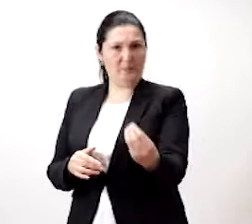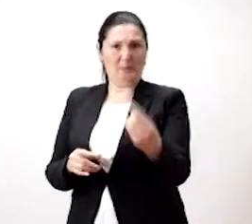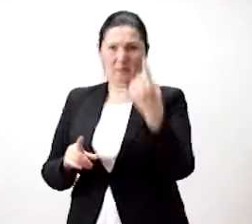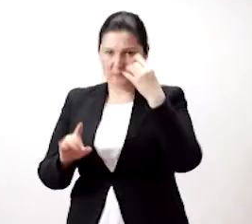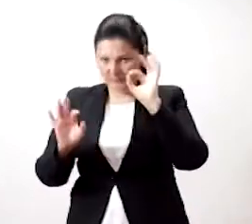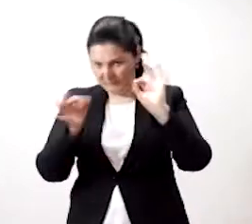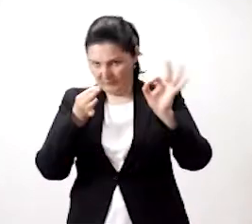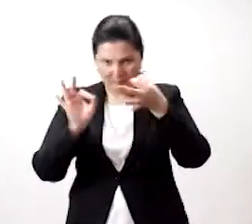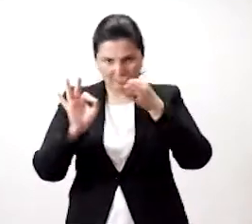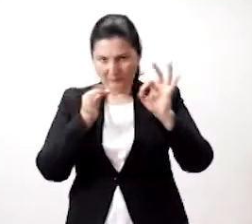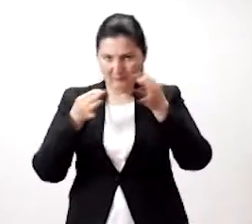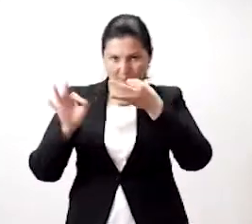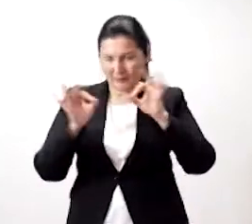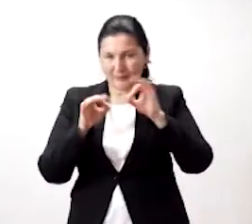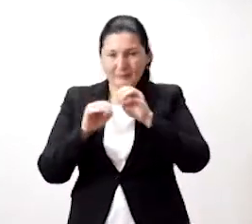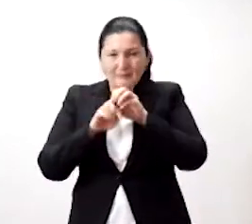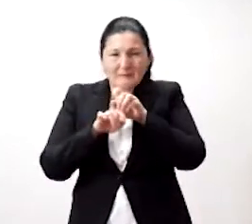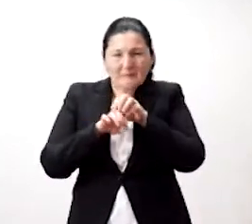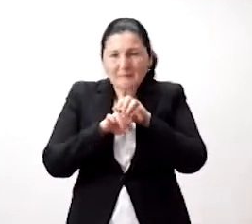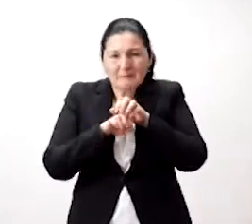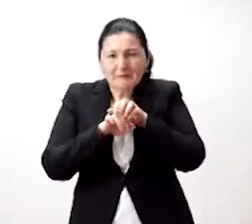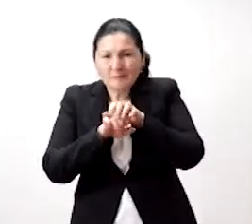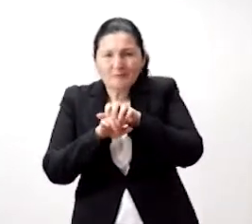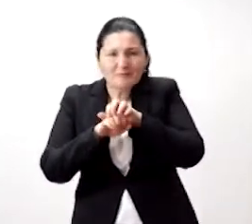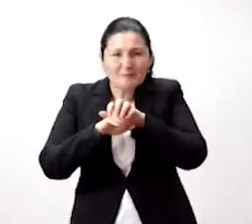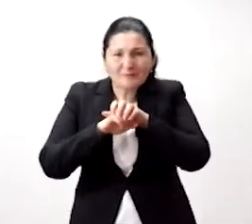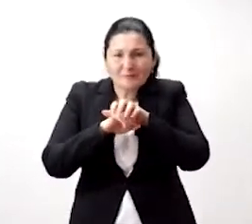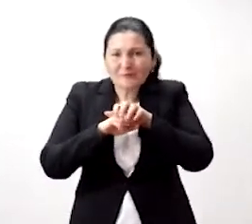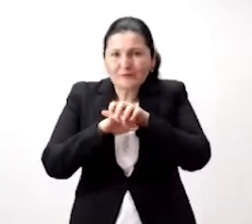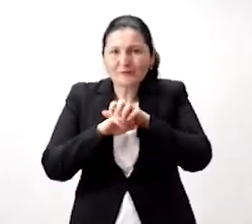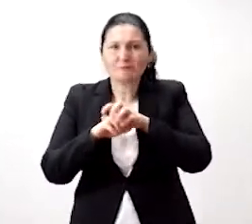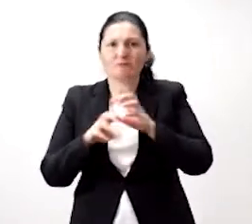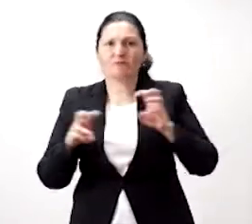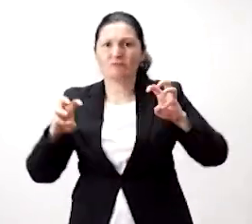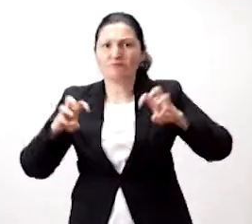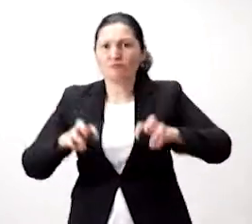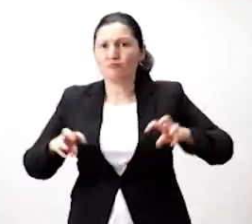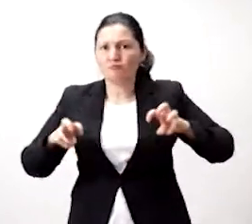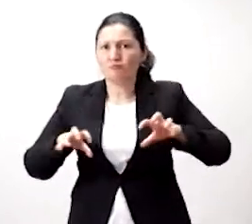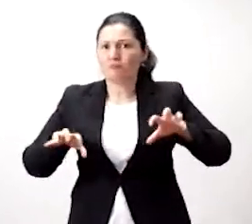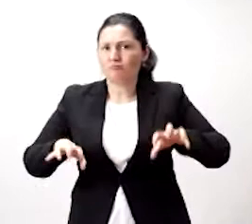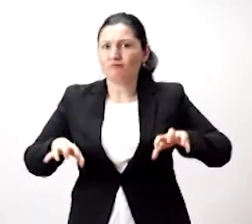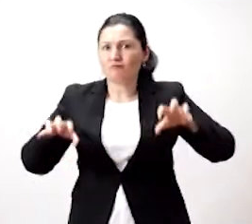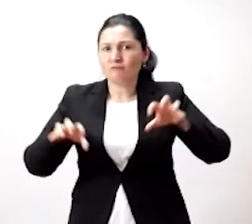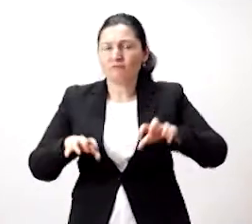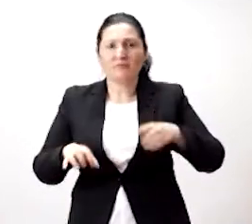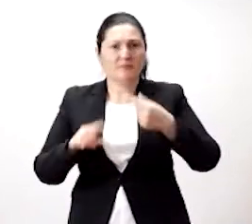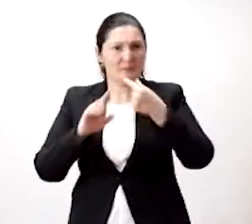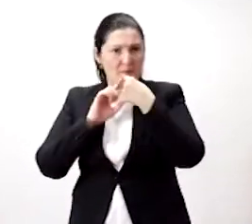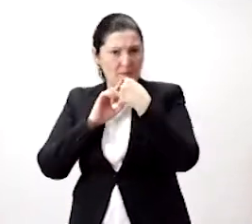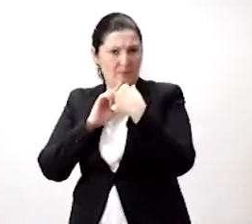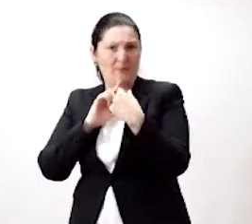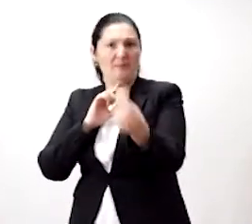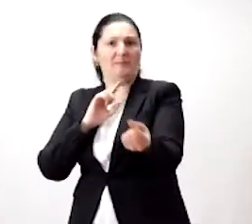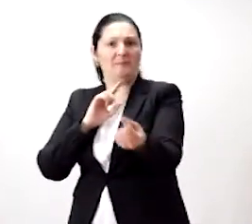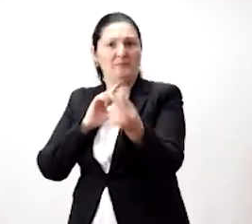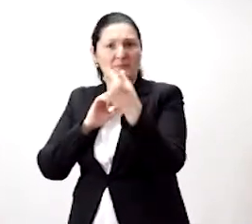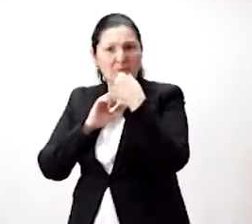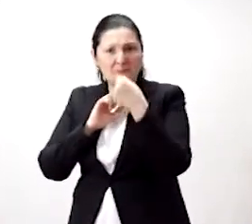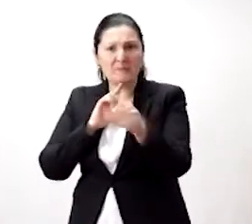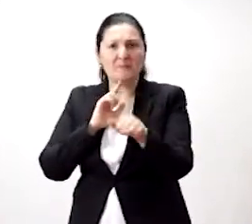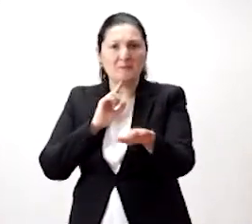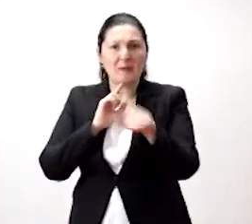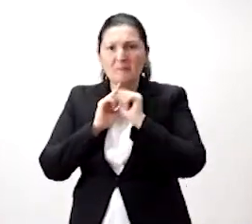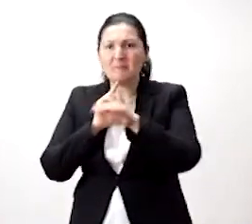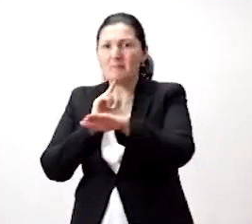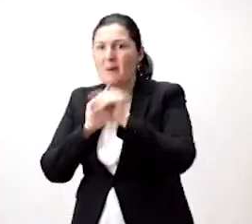است. خورترین مرچه رو هم دیده می توانند. ناخون های سخت و بقوت دارند. زبانشان خیلی دراز است. اما بیچاره